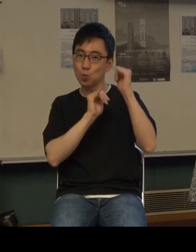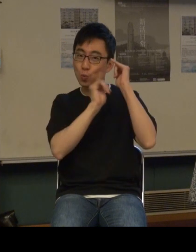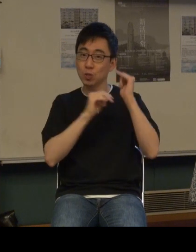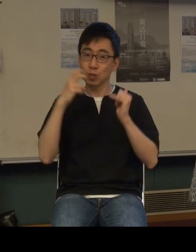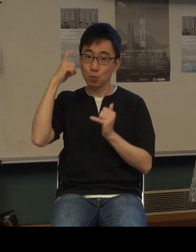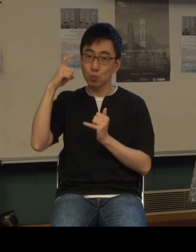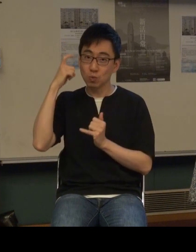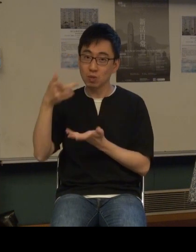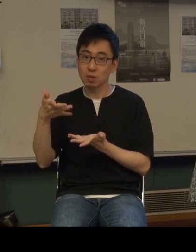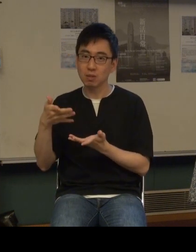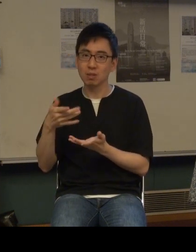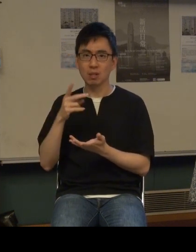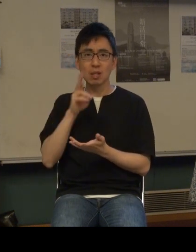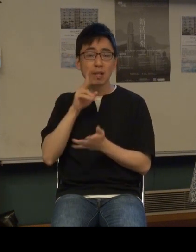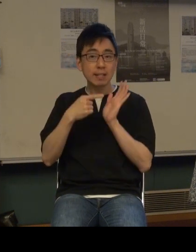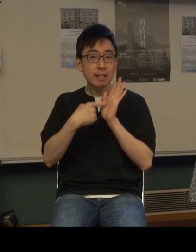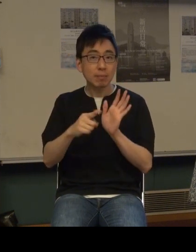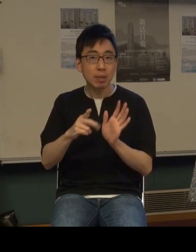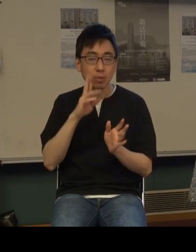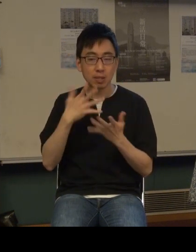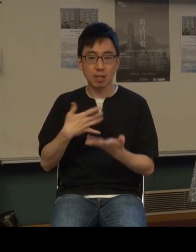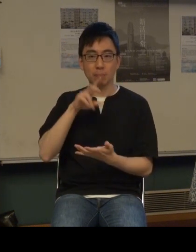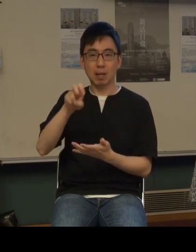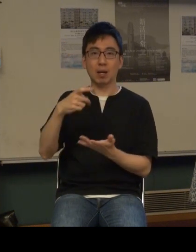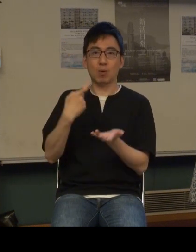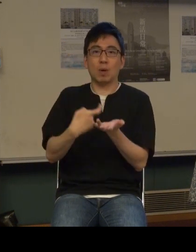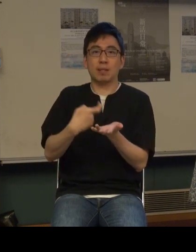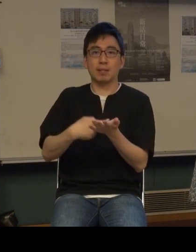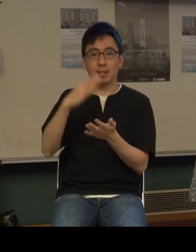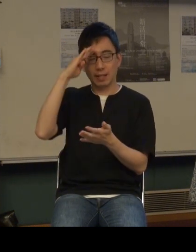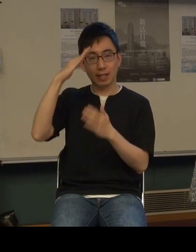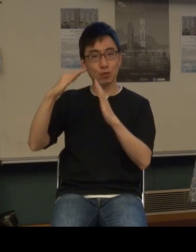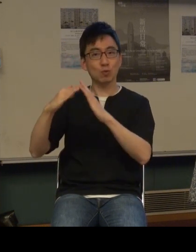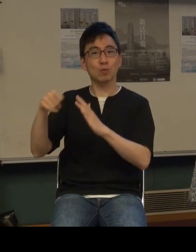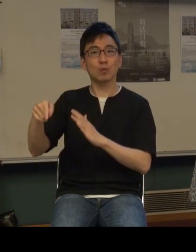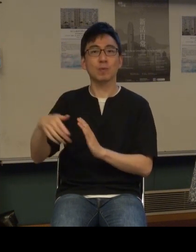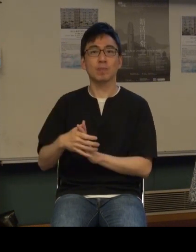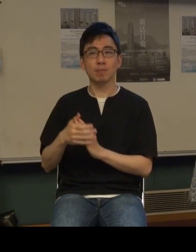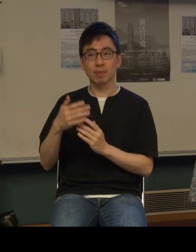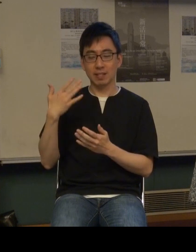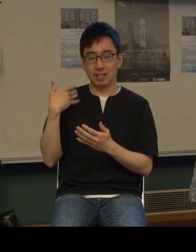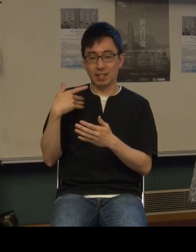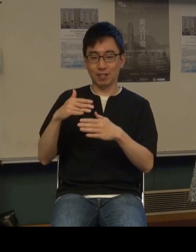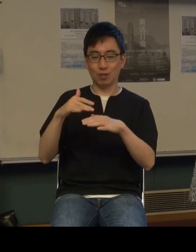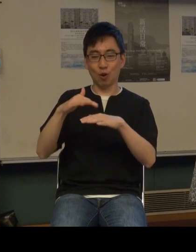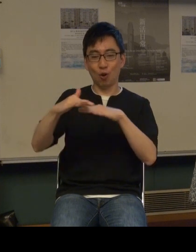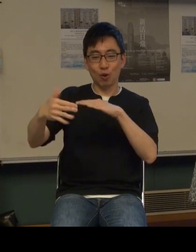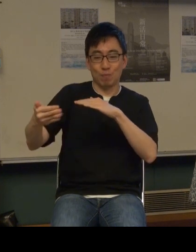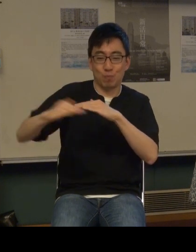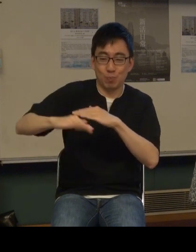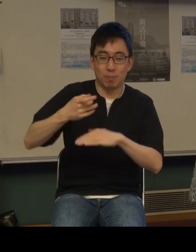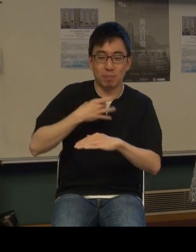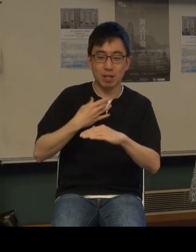著的例子就是而家我哋都仲見到的灣仔警署，以前就做未填海之前咧就喺海旁嘅。嗱，佢